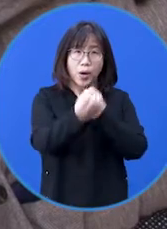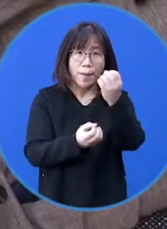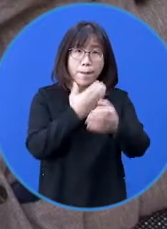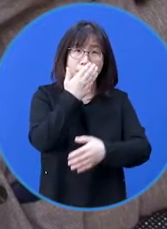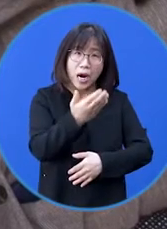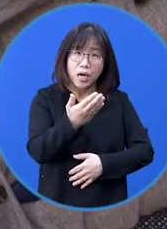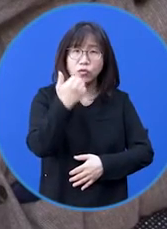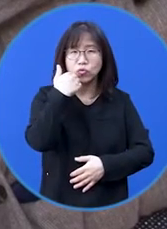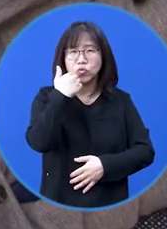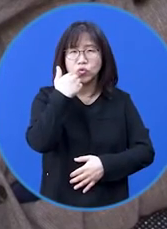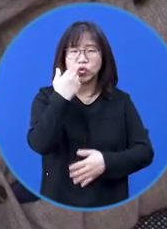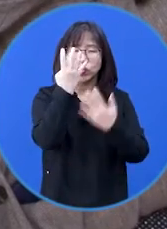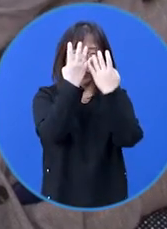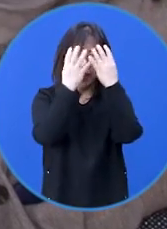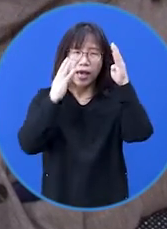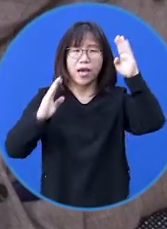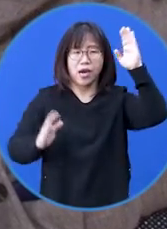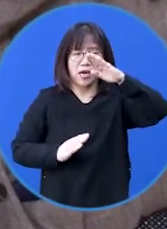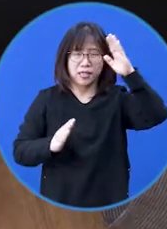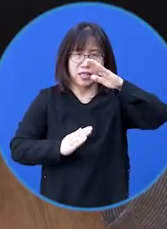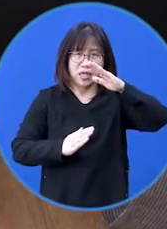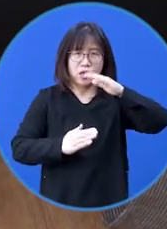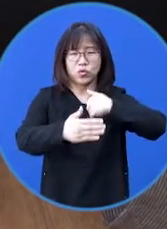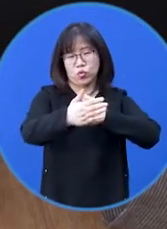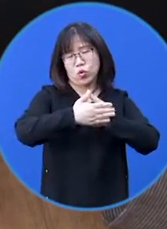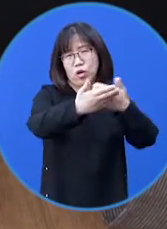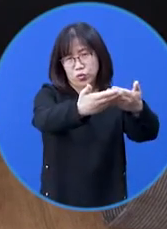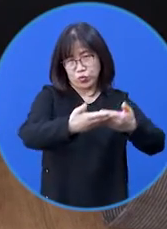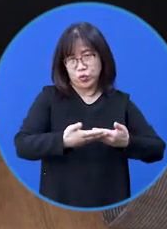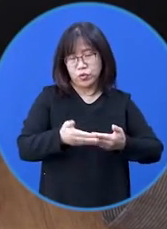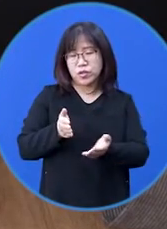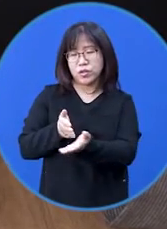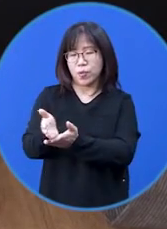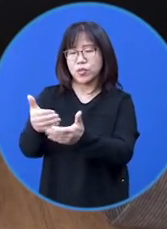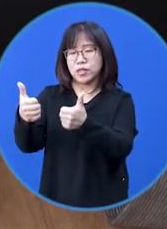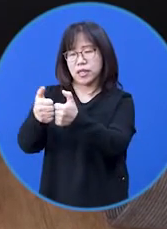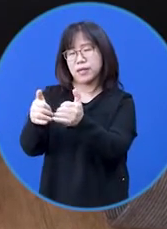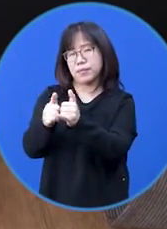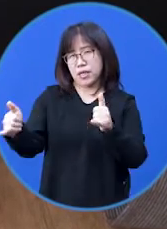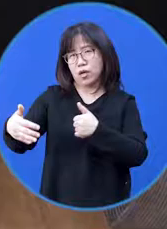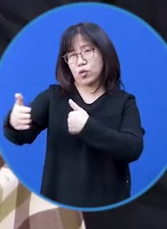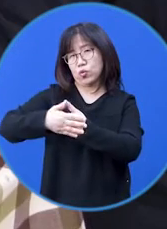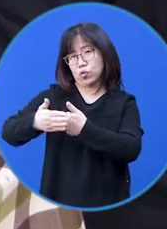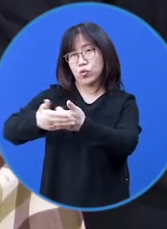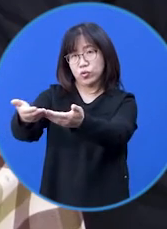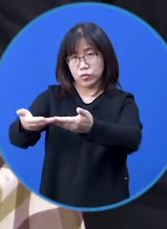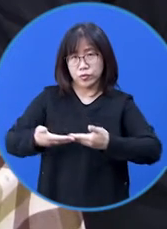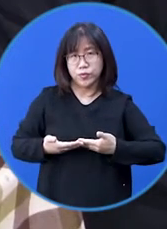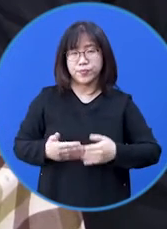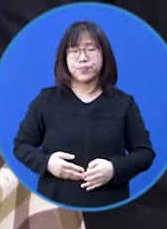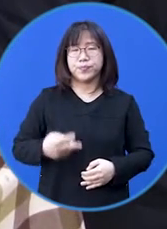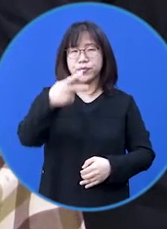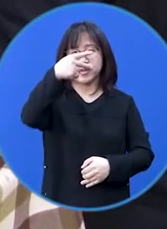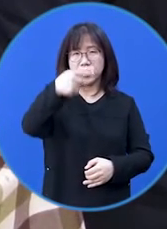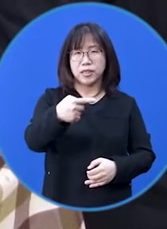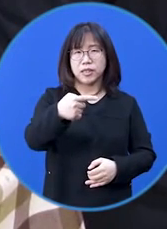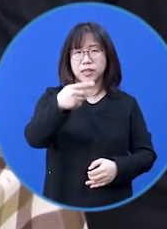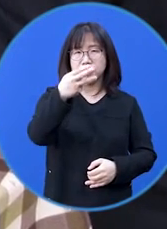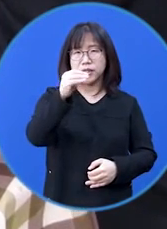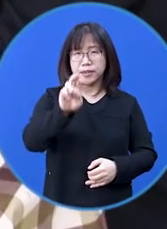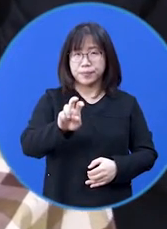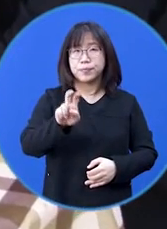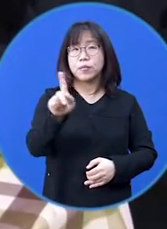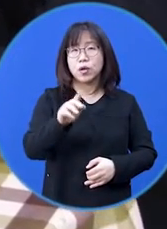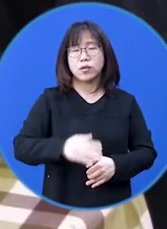수 있는 대학생들이 멘토 역할을 해주고 전문 상담사를 통해 필요한 사항을 지원합니다.